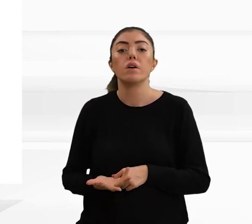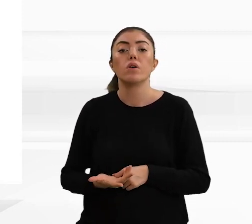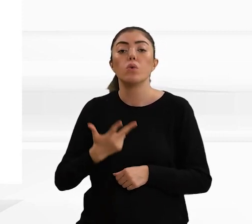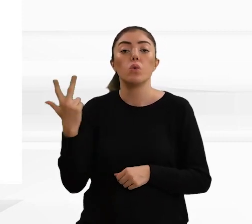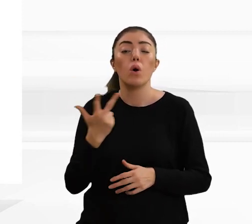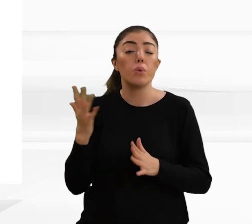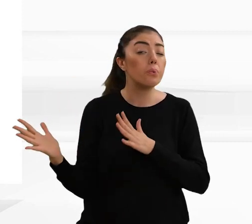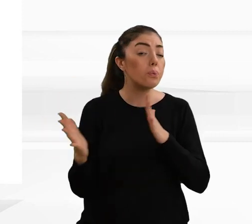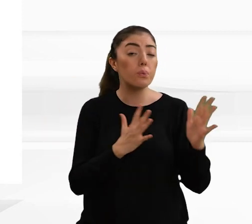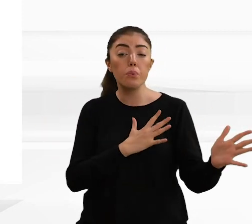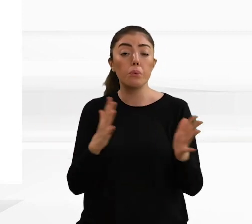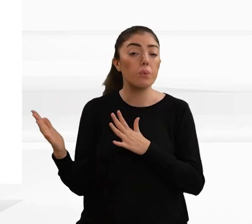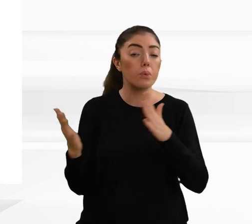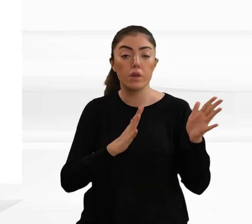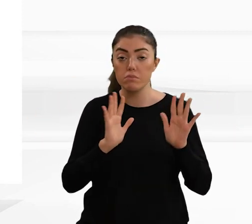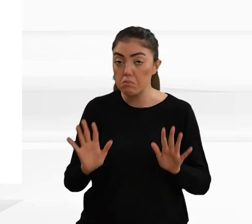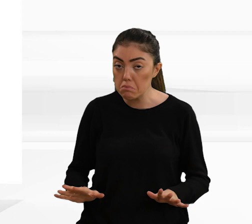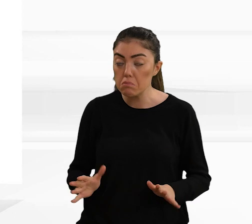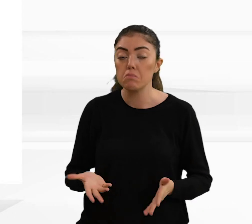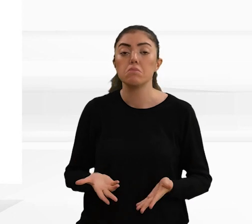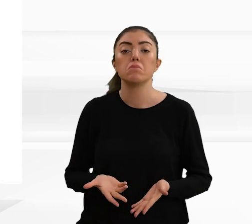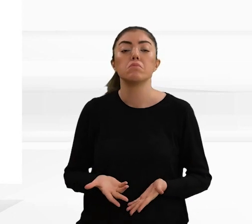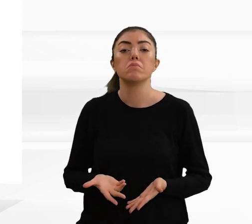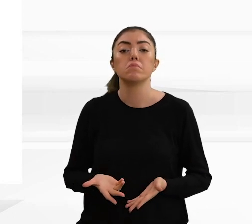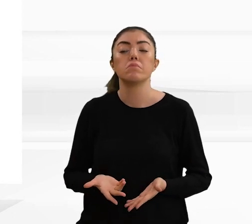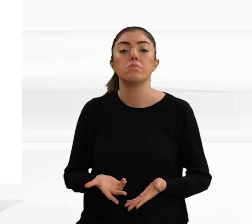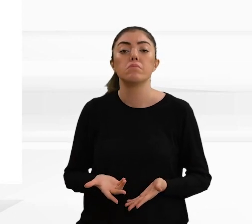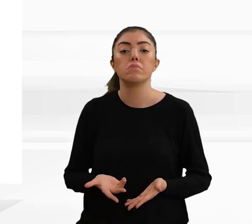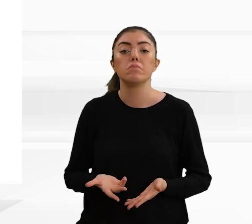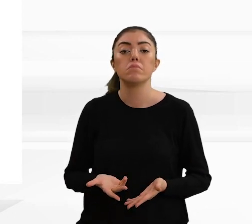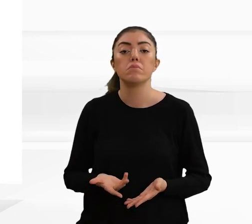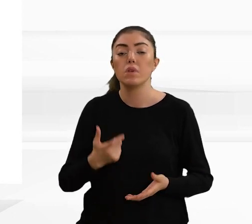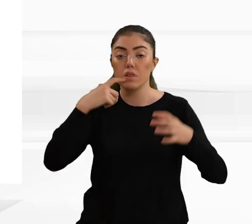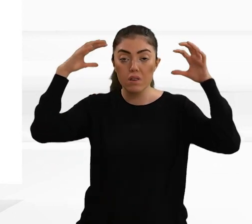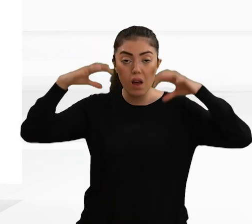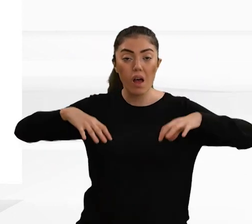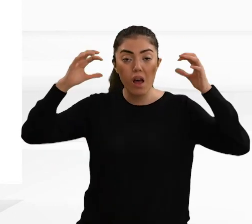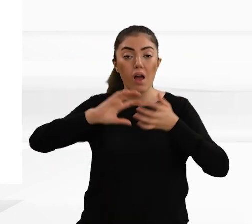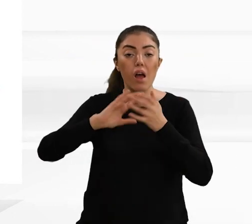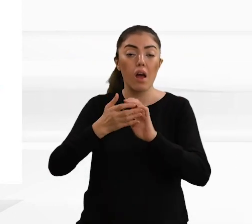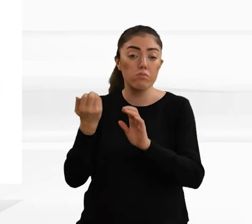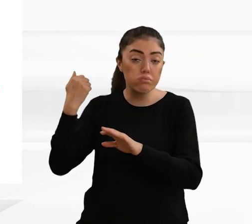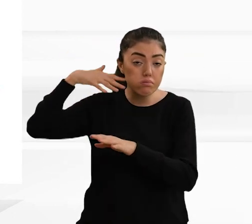şiddetli rüzgarlar var Çığ kulak